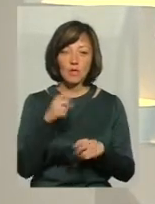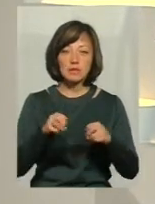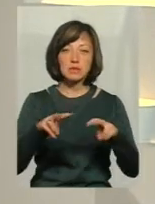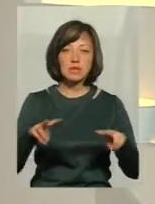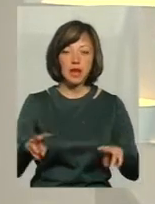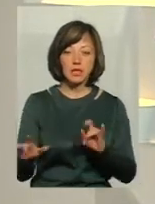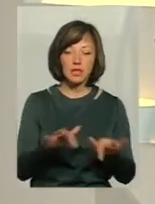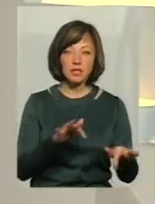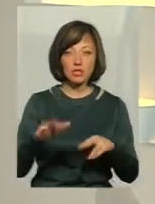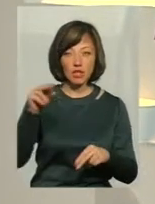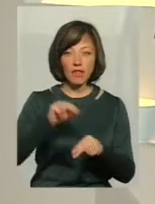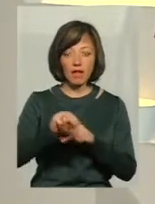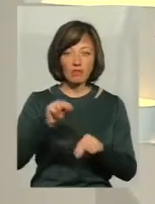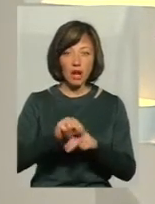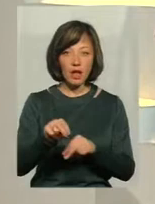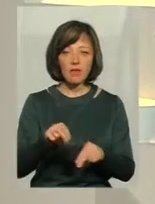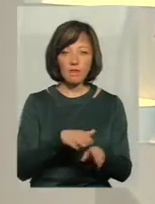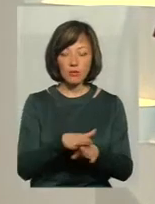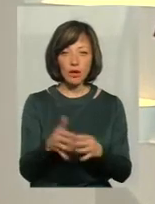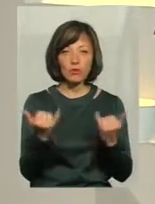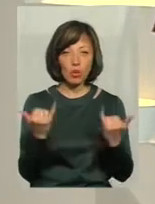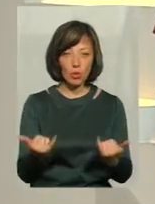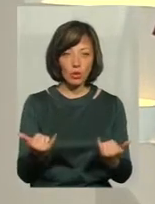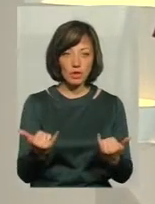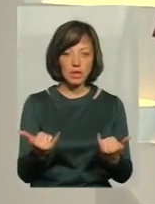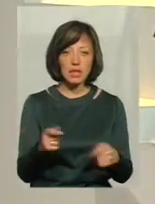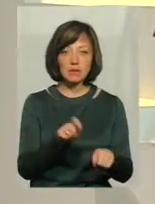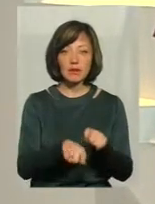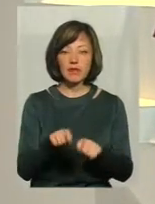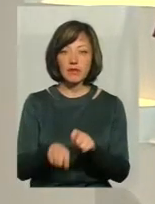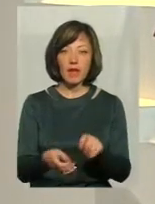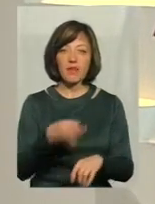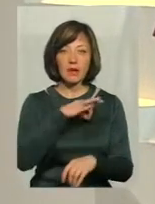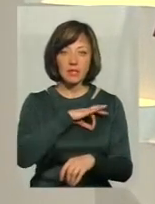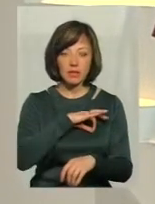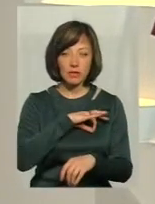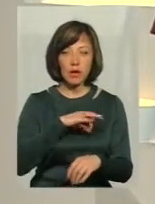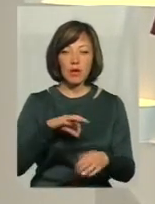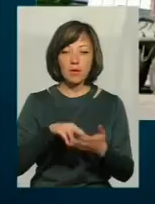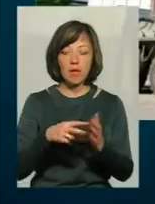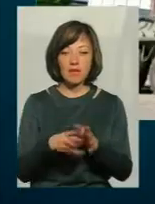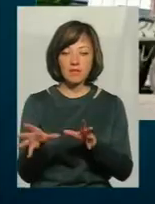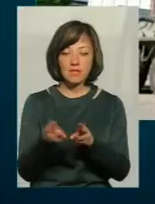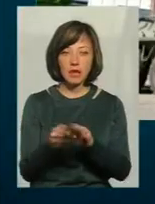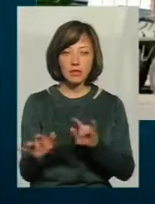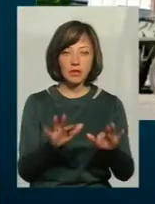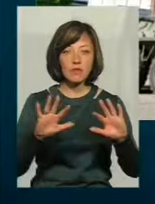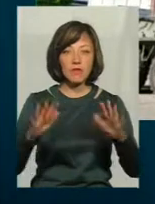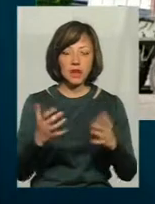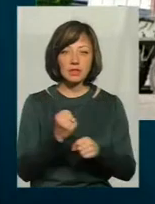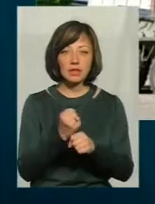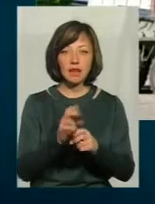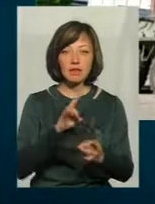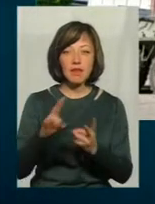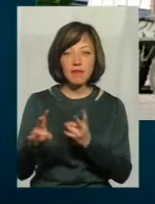спеціальні тактичні навчання, які відбувалися вже сьогодні, з перевірки ефективності об'єктивного плану взаємодії у разі вчинення